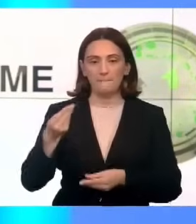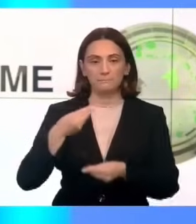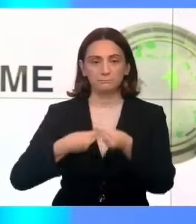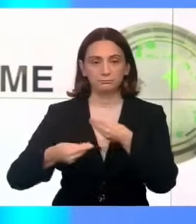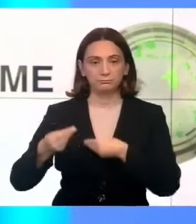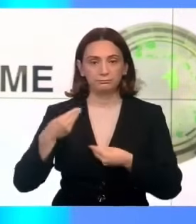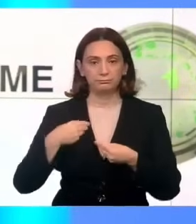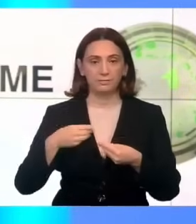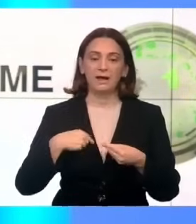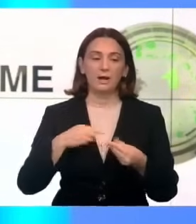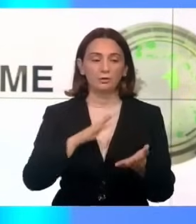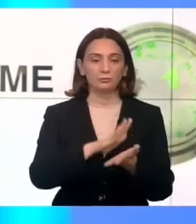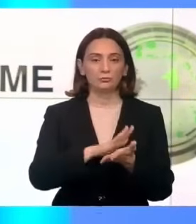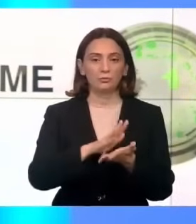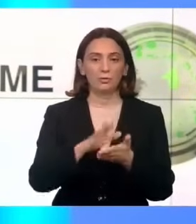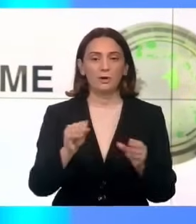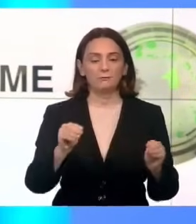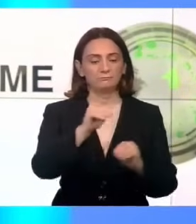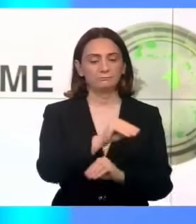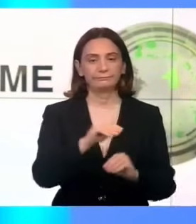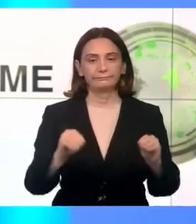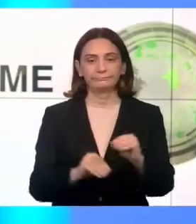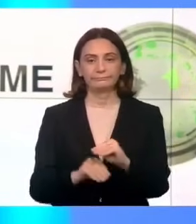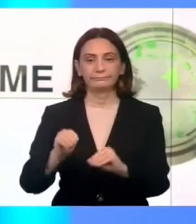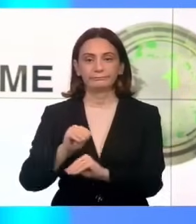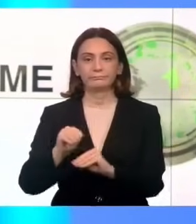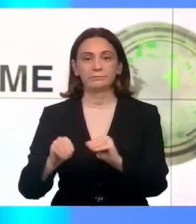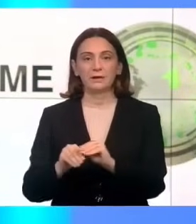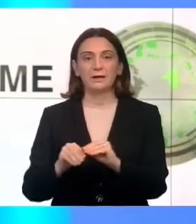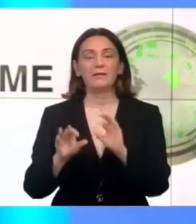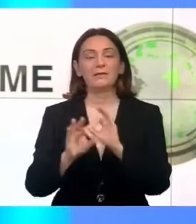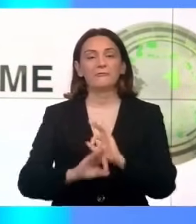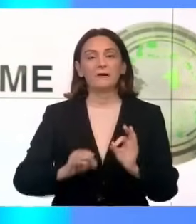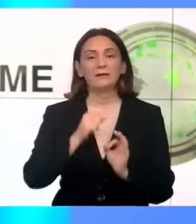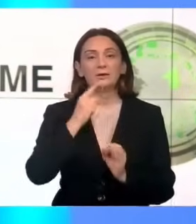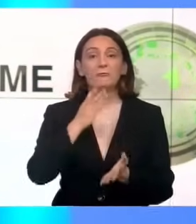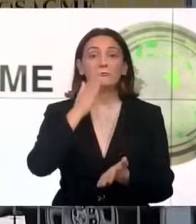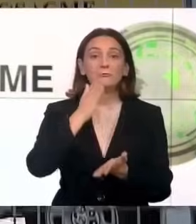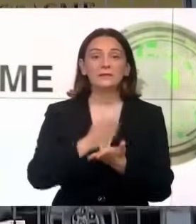paluajtshme dhe bënte lëvizje pronësie për të fshehur origjinën e tyre.